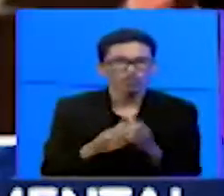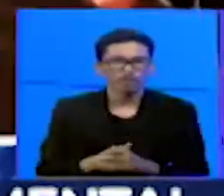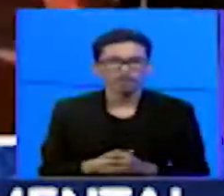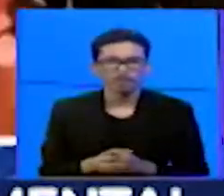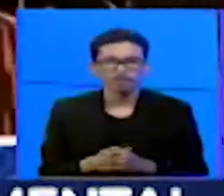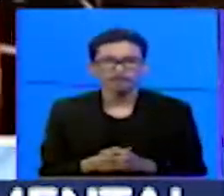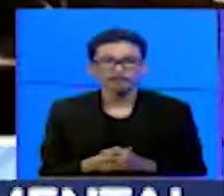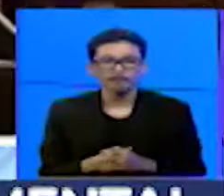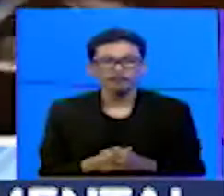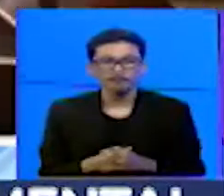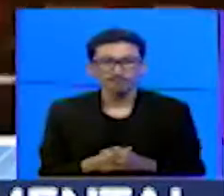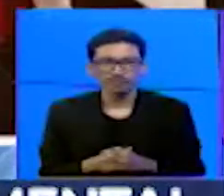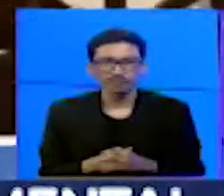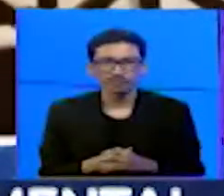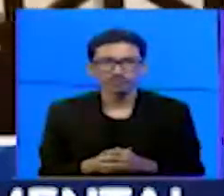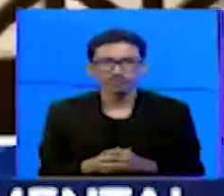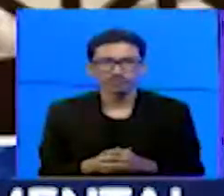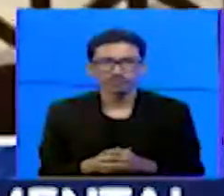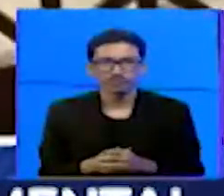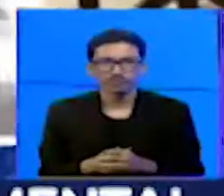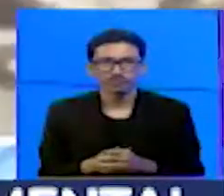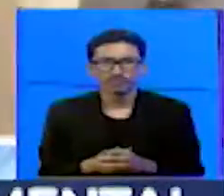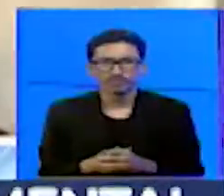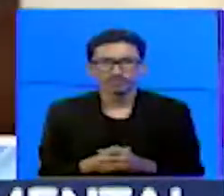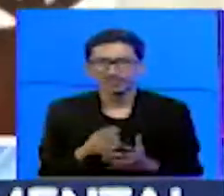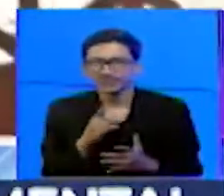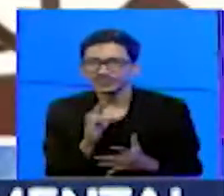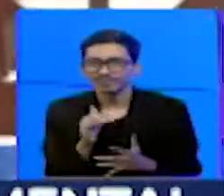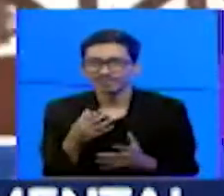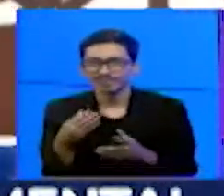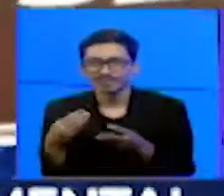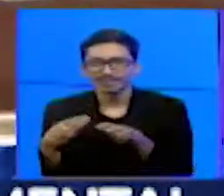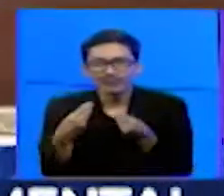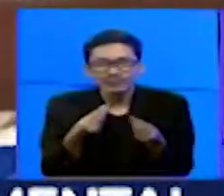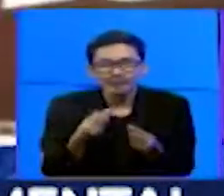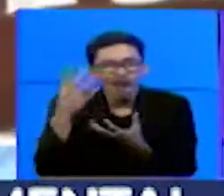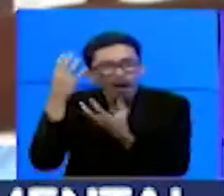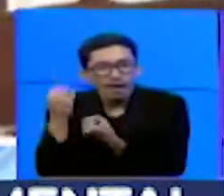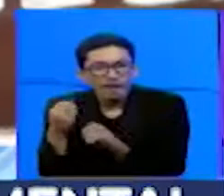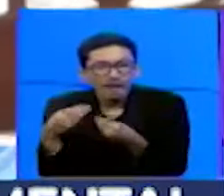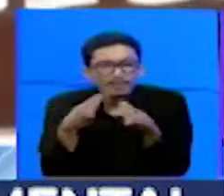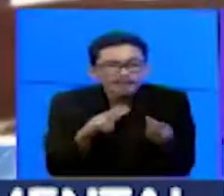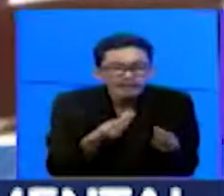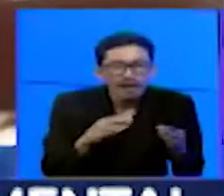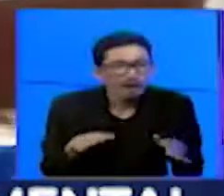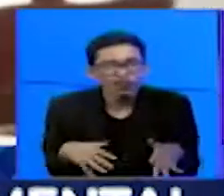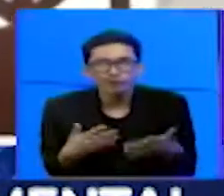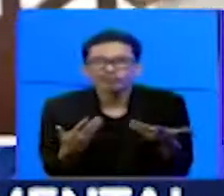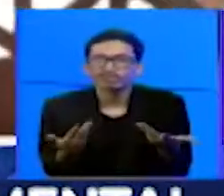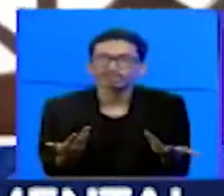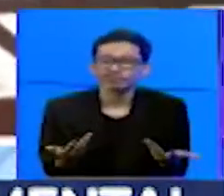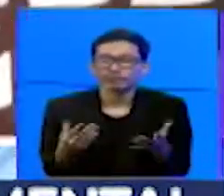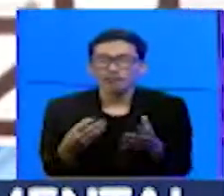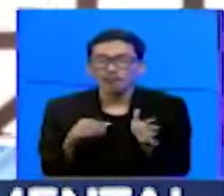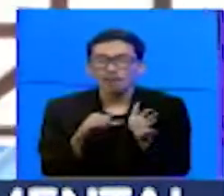hubungan sosial positif itu apa sih antara lain ya? Jadi memberikan harapan, kemudian misalnya untuk pemberian bantuan, misalnya terkait sama